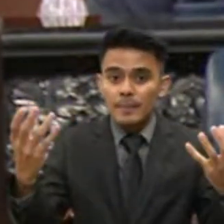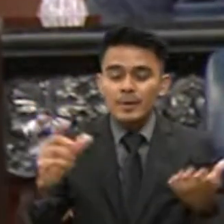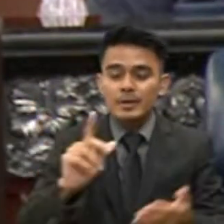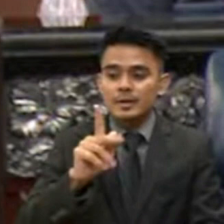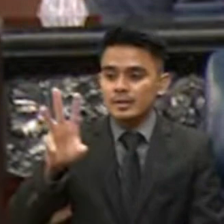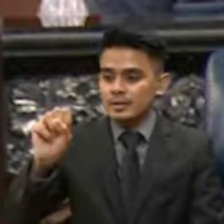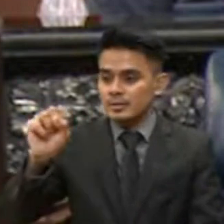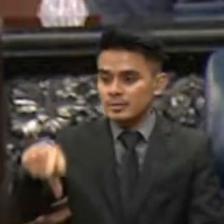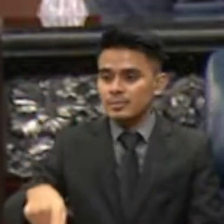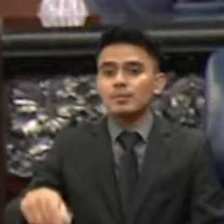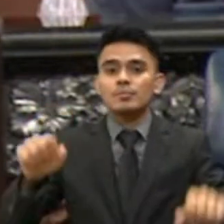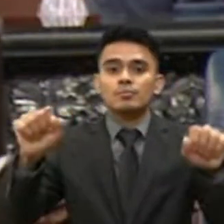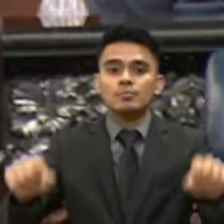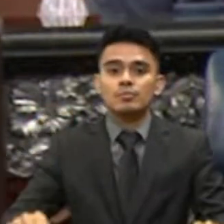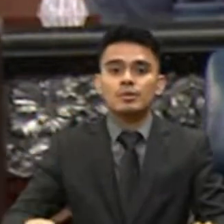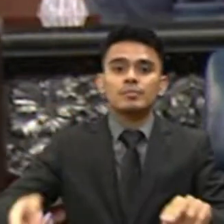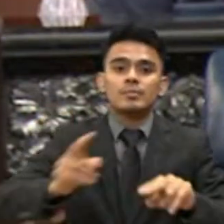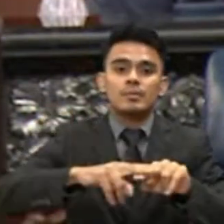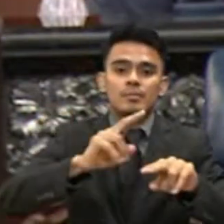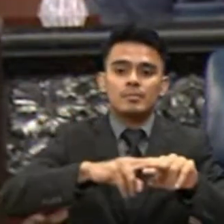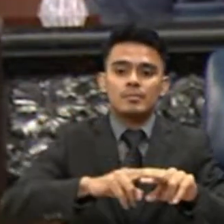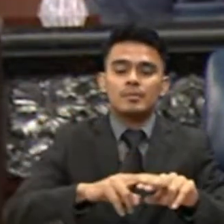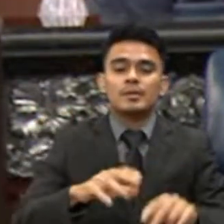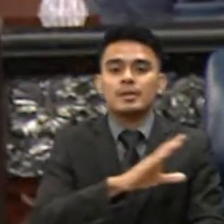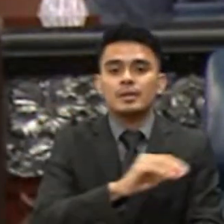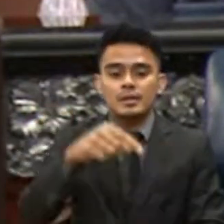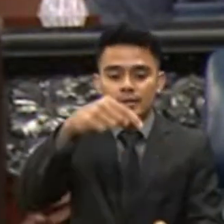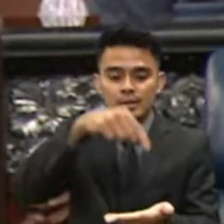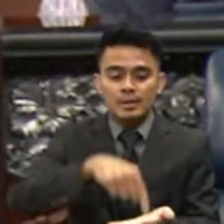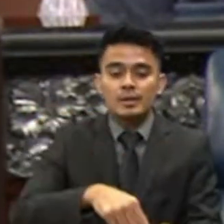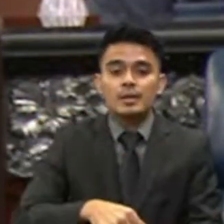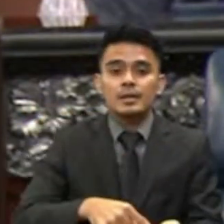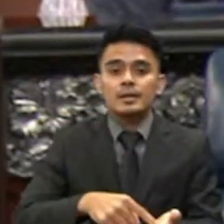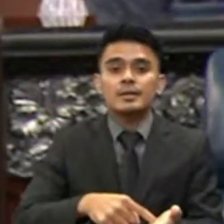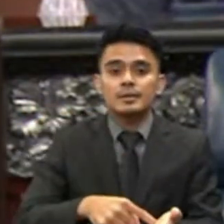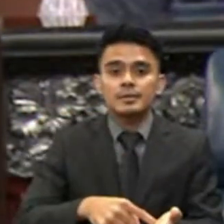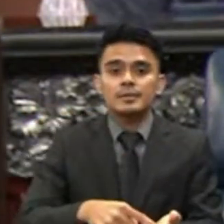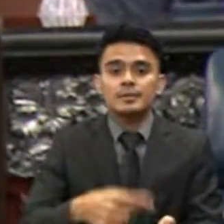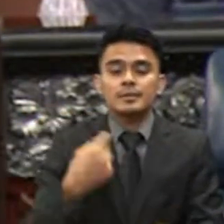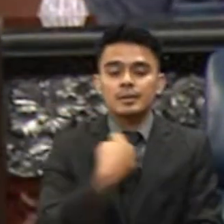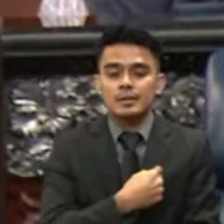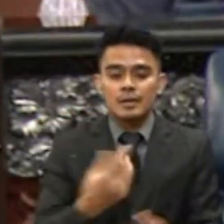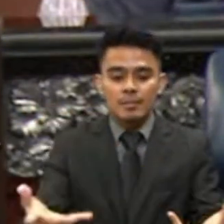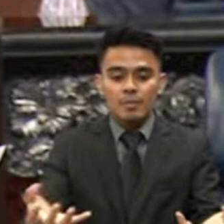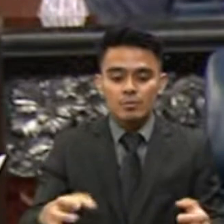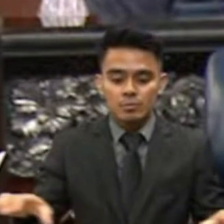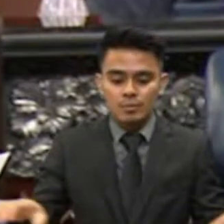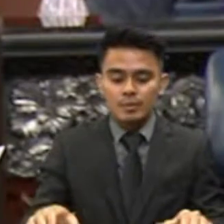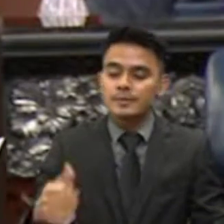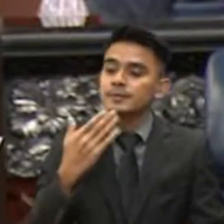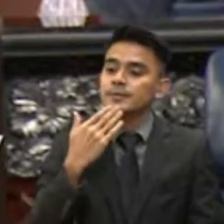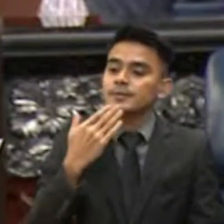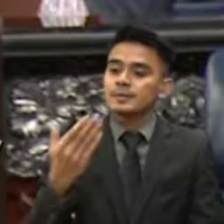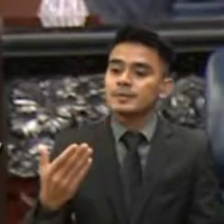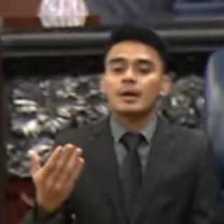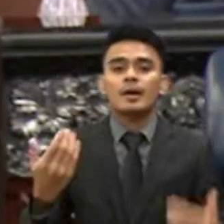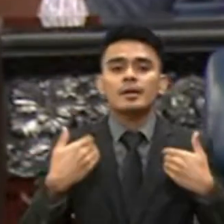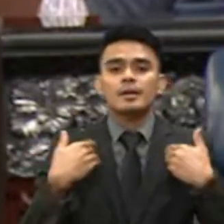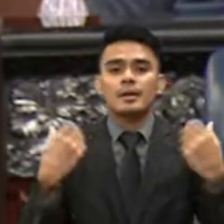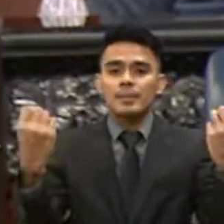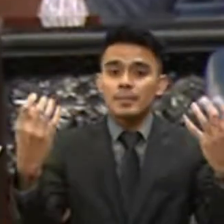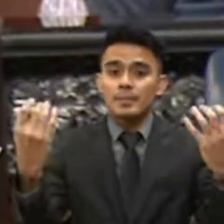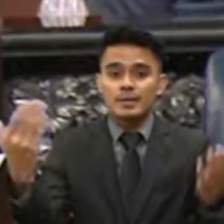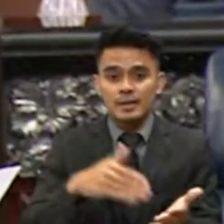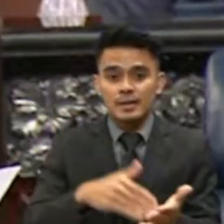SP mereka meretas kaum juga akan tinggi dan ini adalah antara karo utama yang ingin kita lakukan Terima Kasih walaupun ada banyak